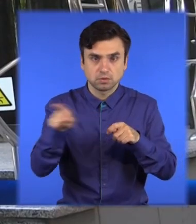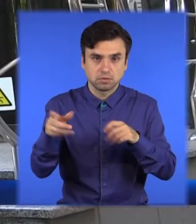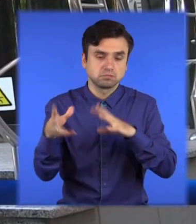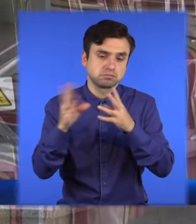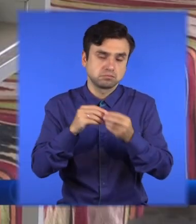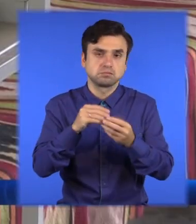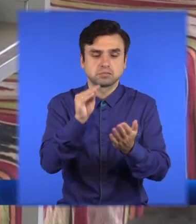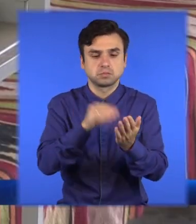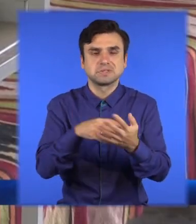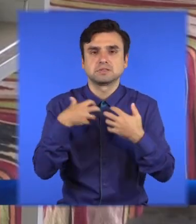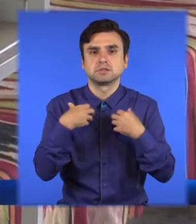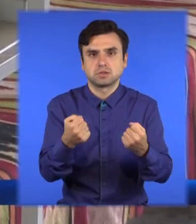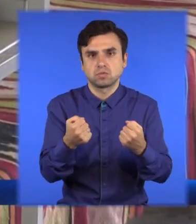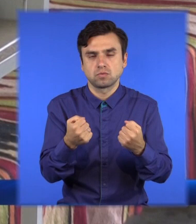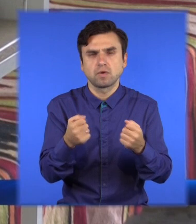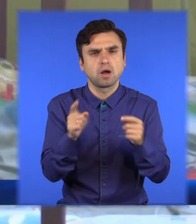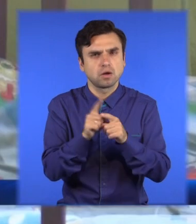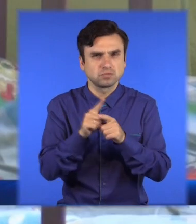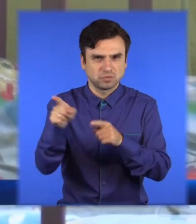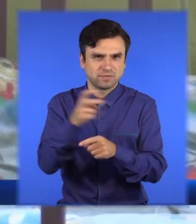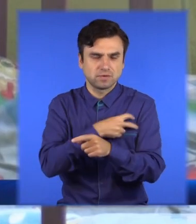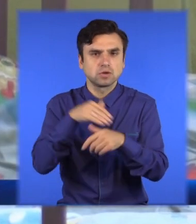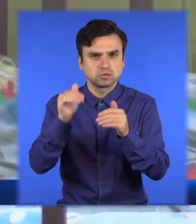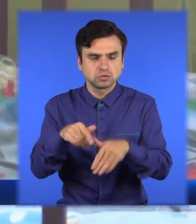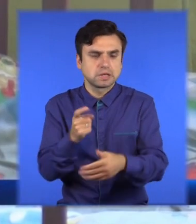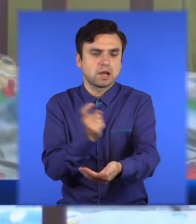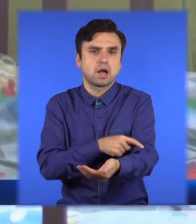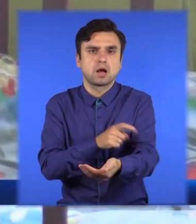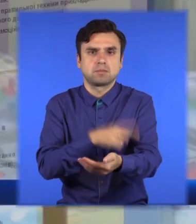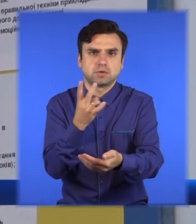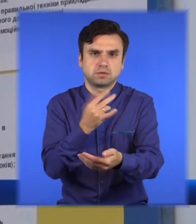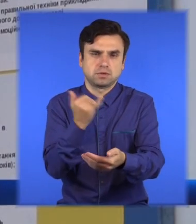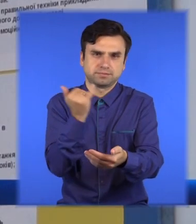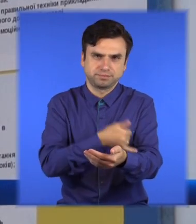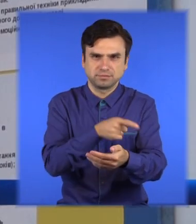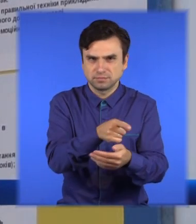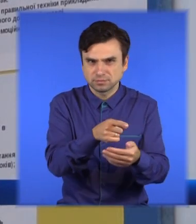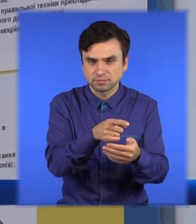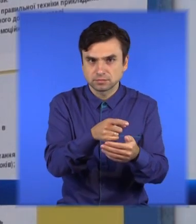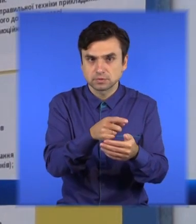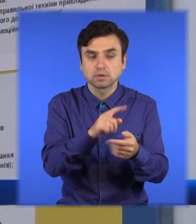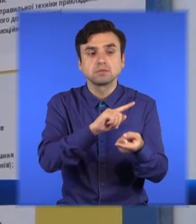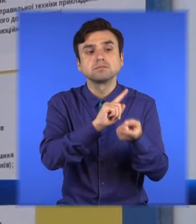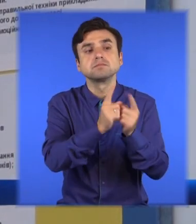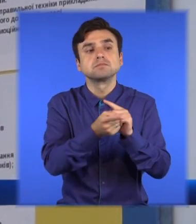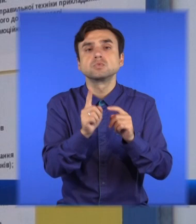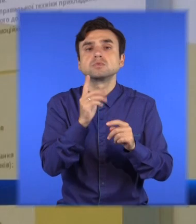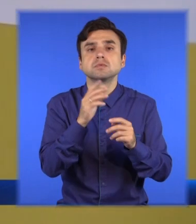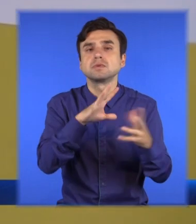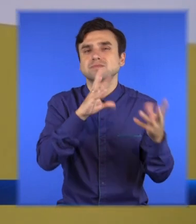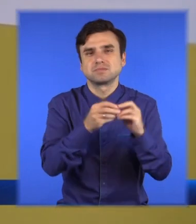було усього 2 тижні, обстежили повністю. Висновок – дитина абсолютно здорова. Але педіатр вирішує